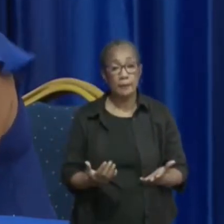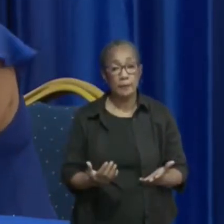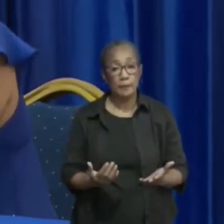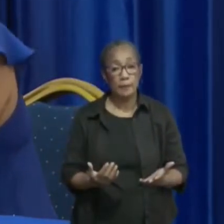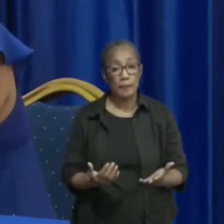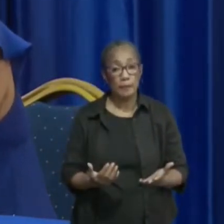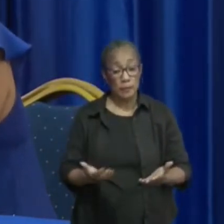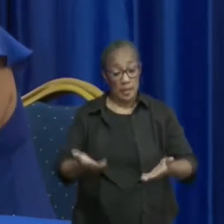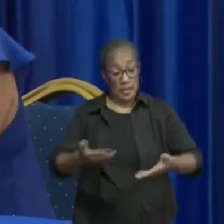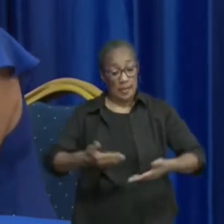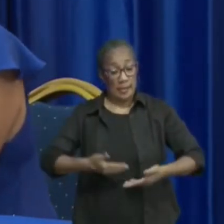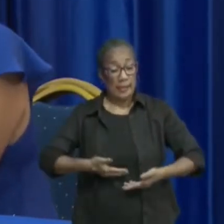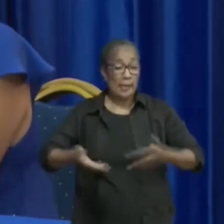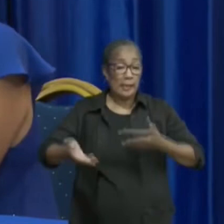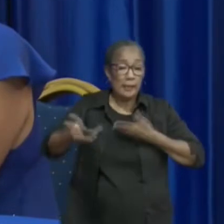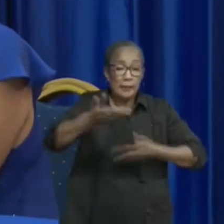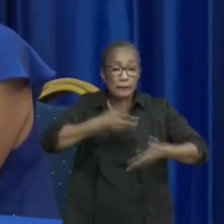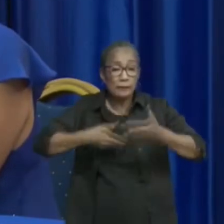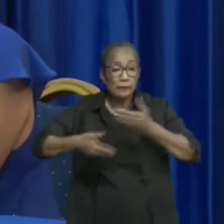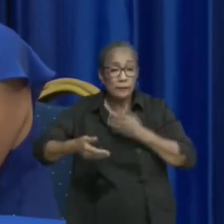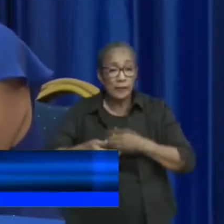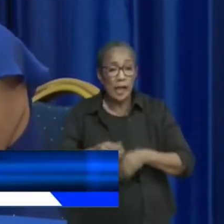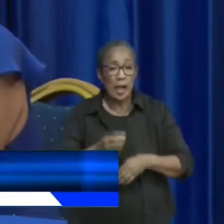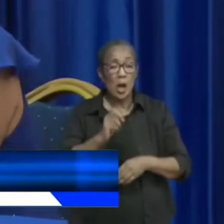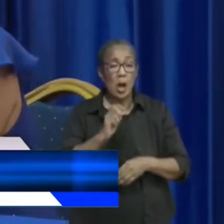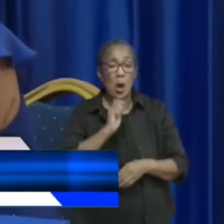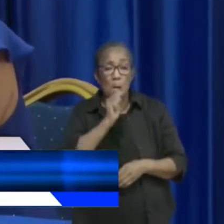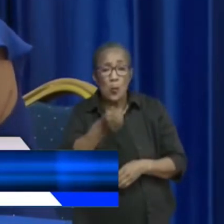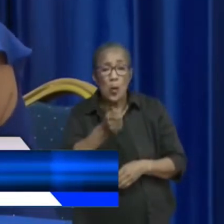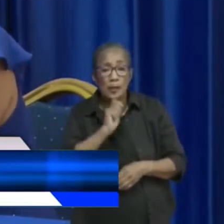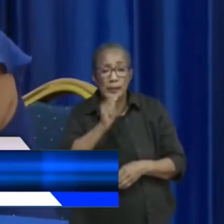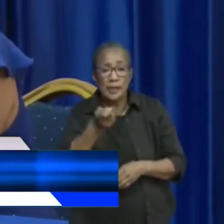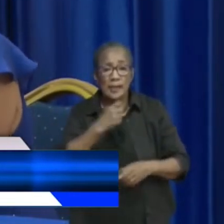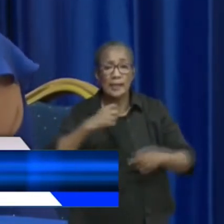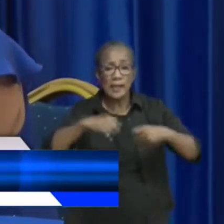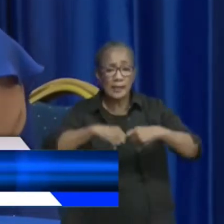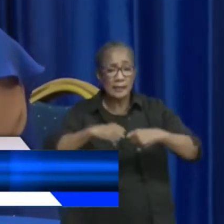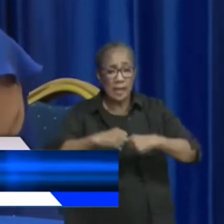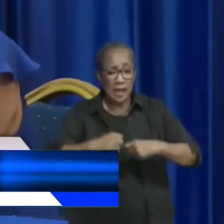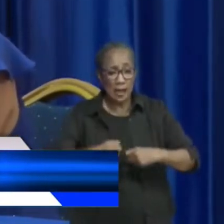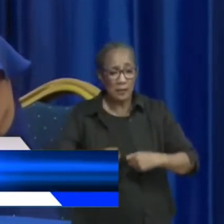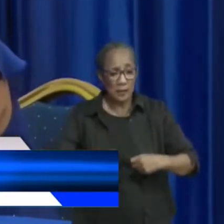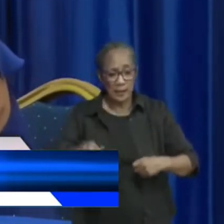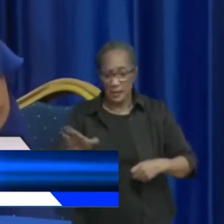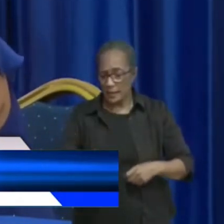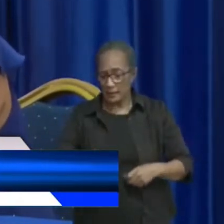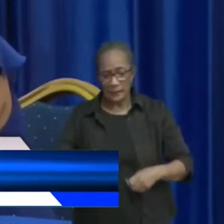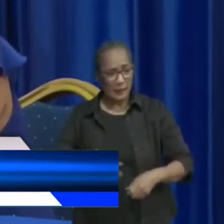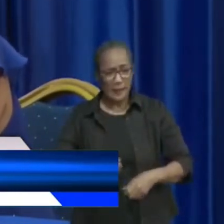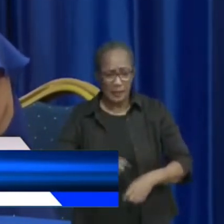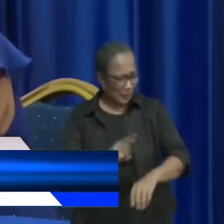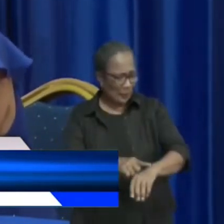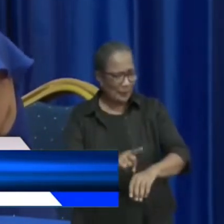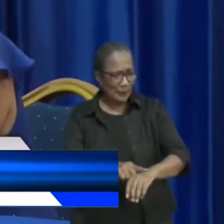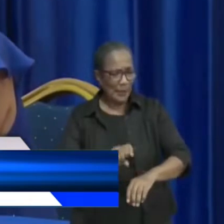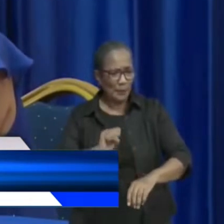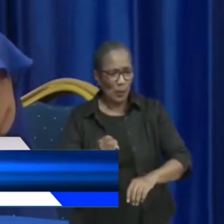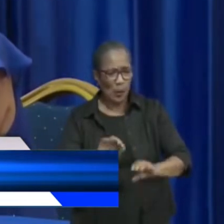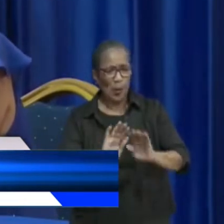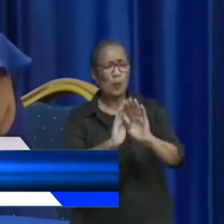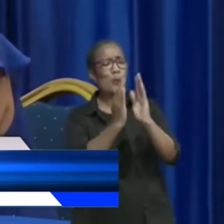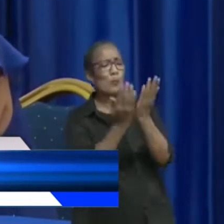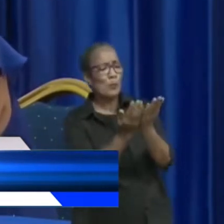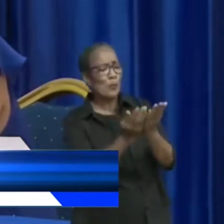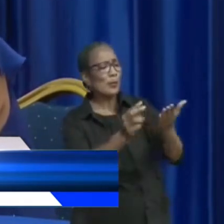Ik krijg een vraag hier over mondeling examen. Kinderen hebben geen tijd om boeken te lezen. De bibliotheken